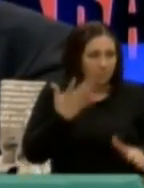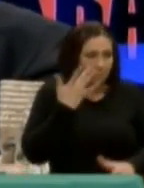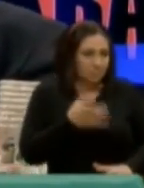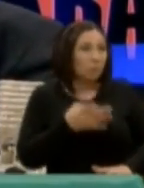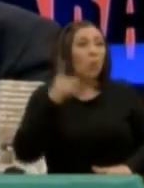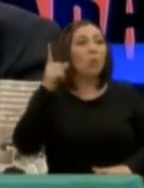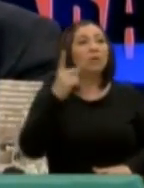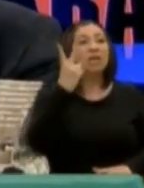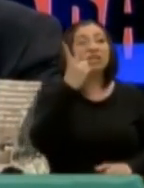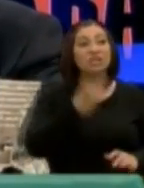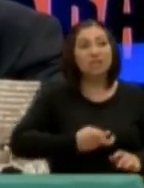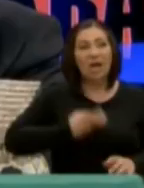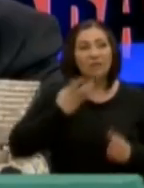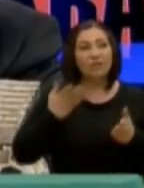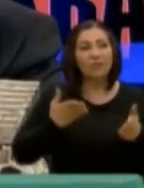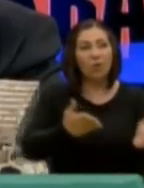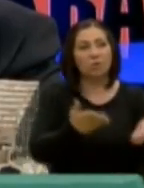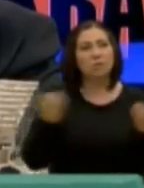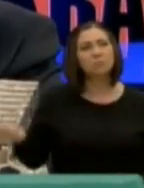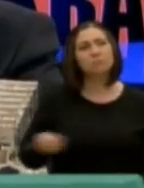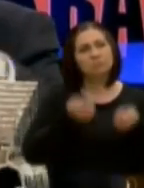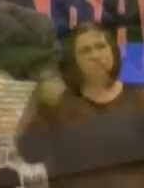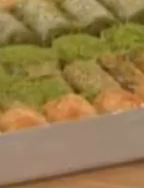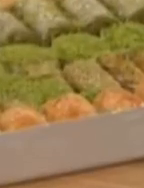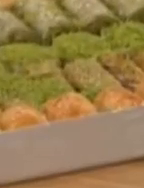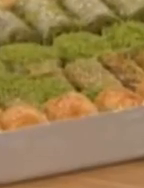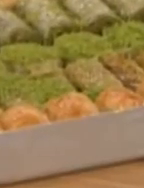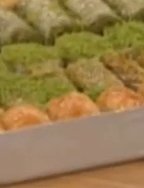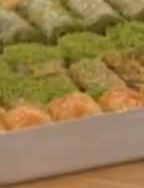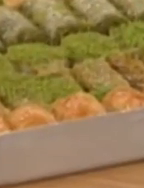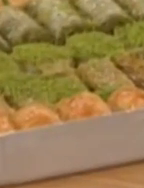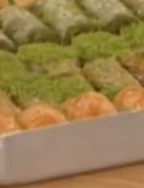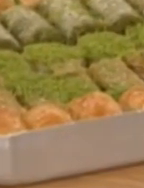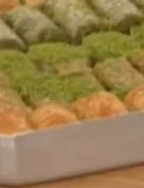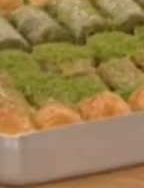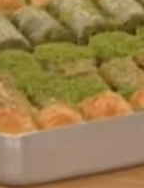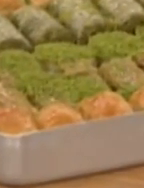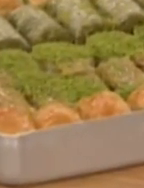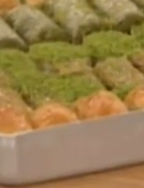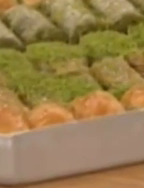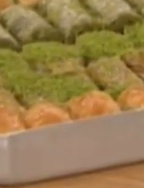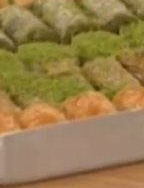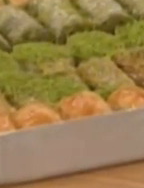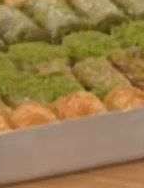yapıyor biliyor musun? 2 saat fırında serin fırında pişiriyor. 2 saat serin fırında kalan baklavanın yağı